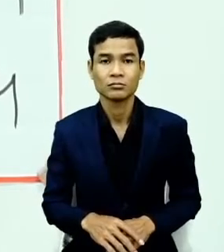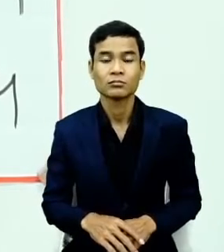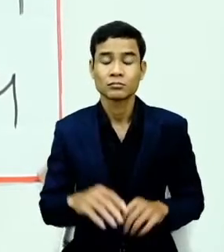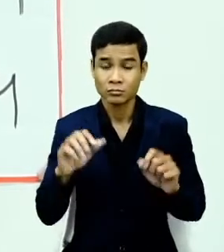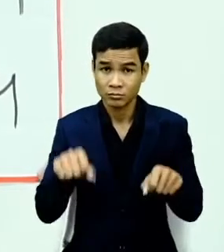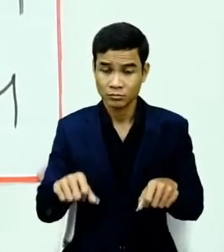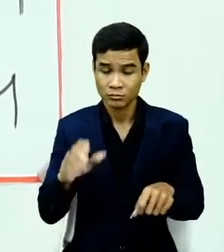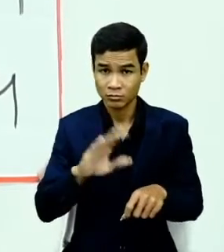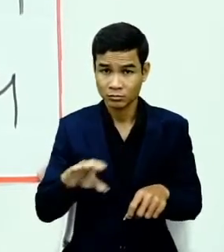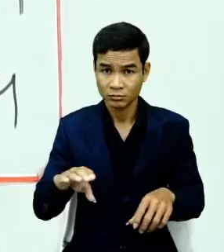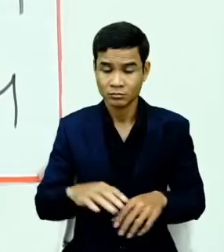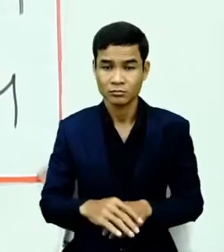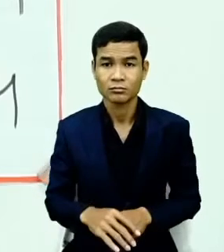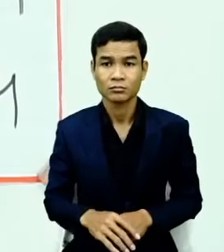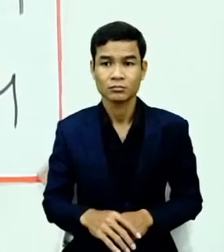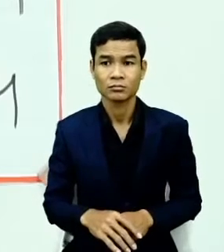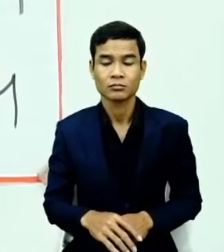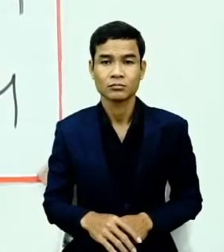ចា